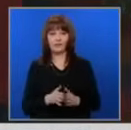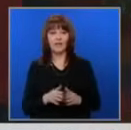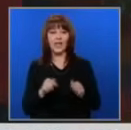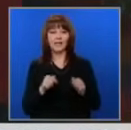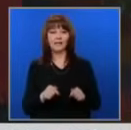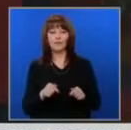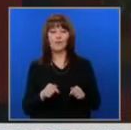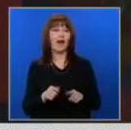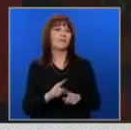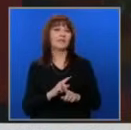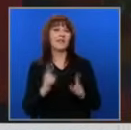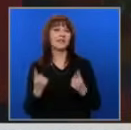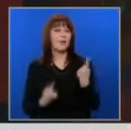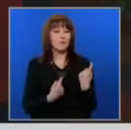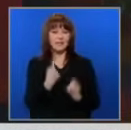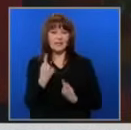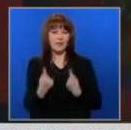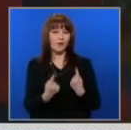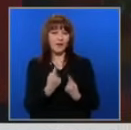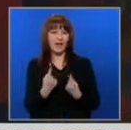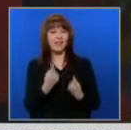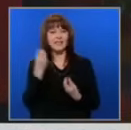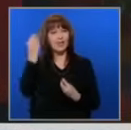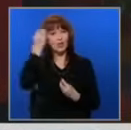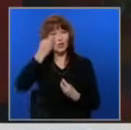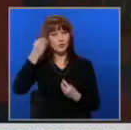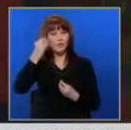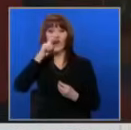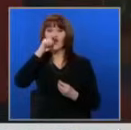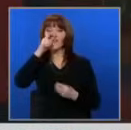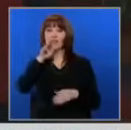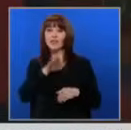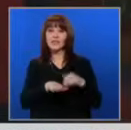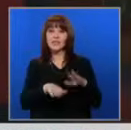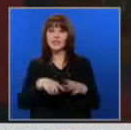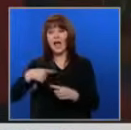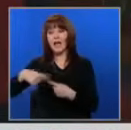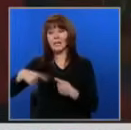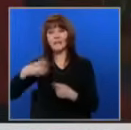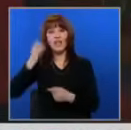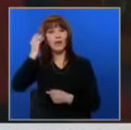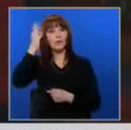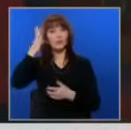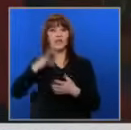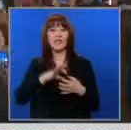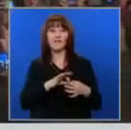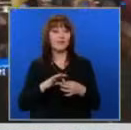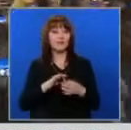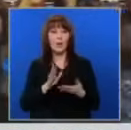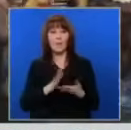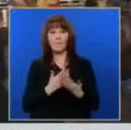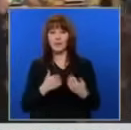Тази проява е не само забавление и съприкосновение с изкуството, но и важна стъпка в развитието на културните връзки между нашите